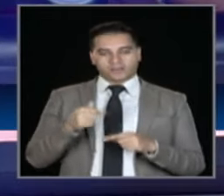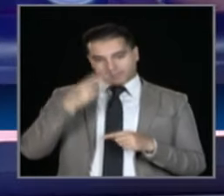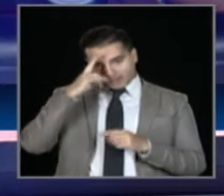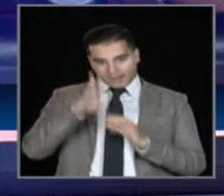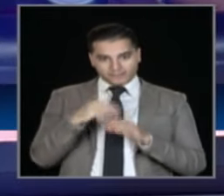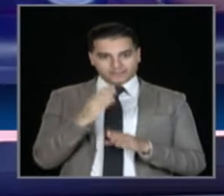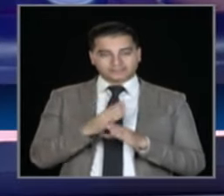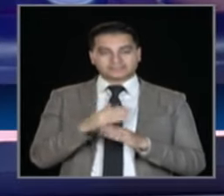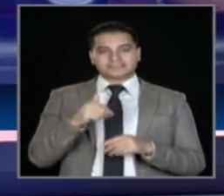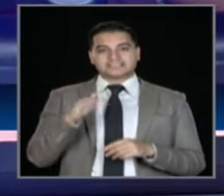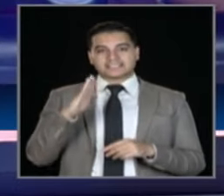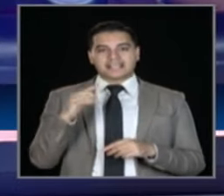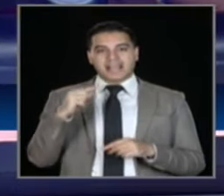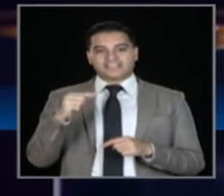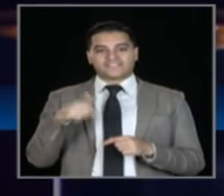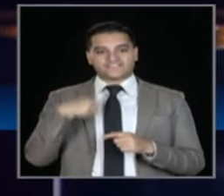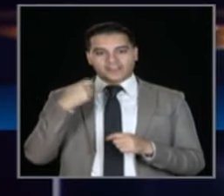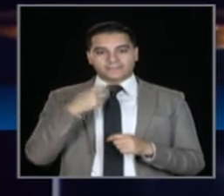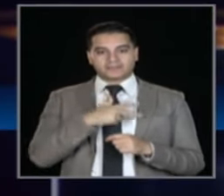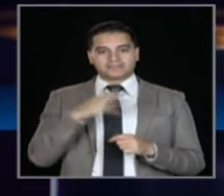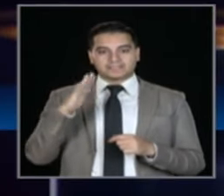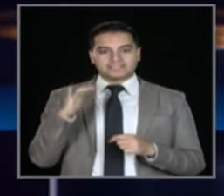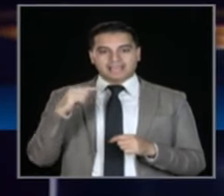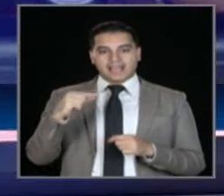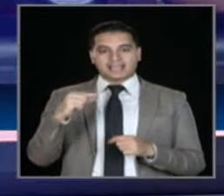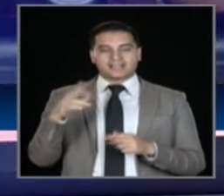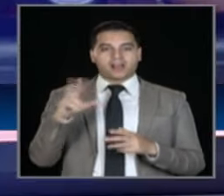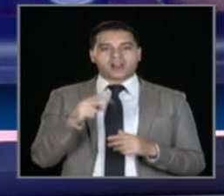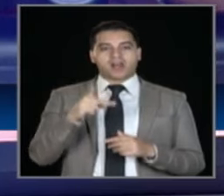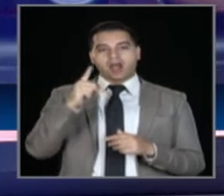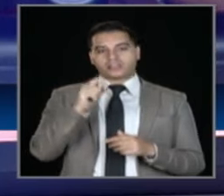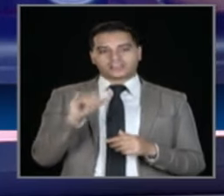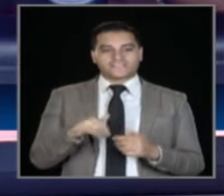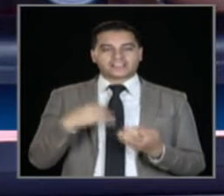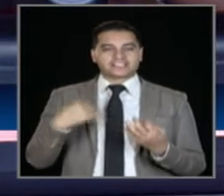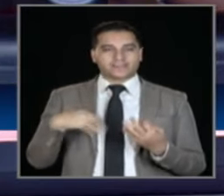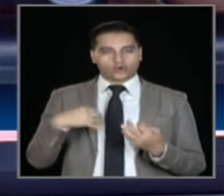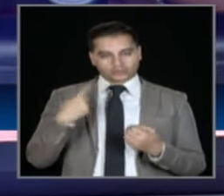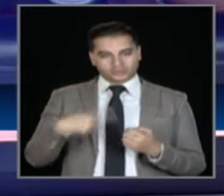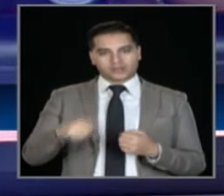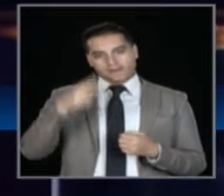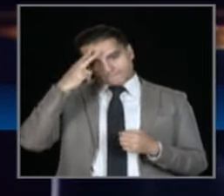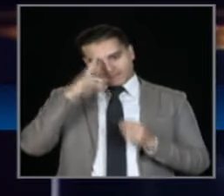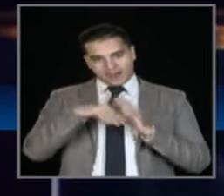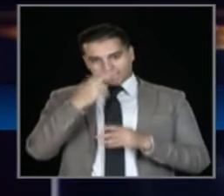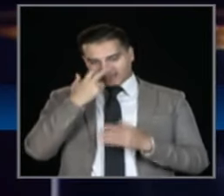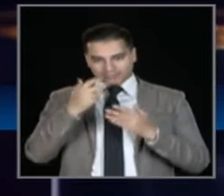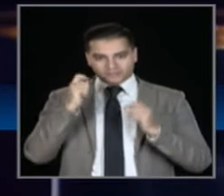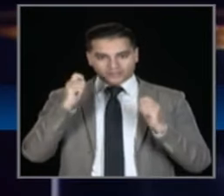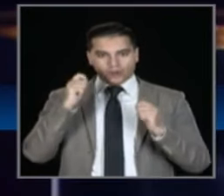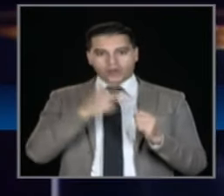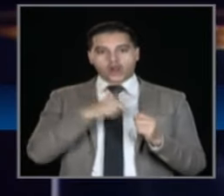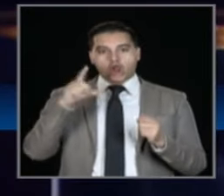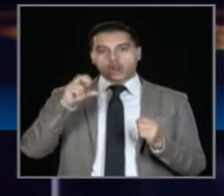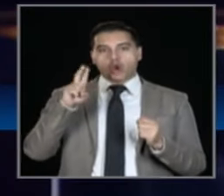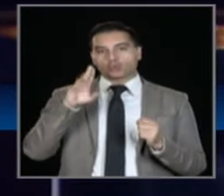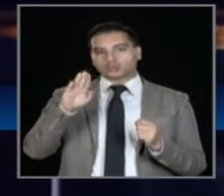بدور سيد في فيلم سيد العاطفي؟ تامر حسني. صح. في أي دولة آسيوية بدأت ثورة اللوتس الأبيض